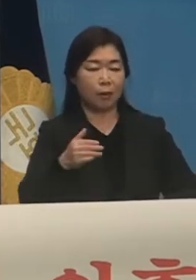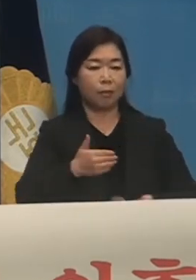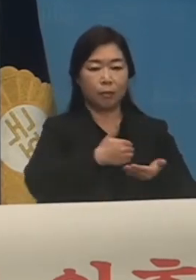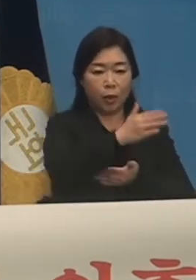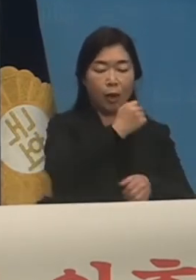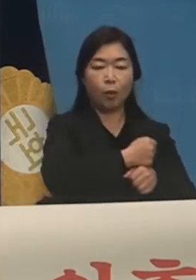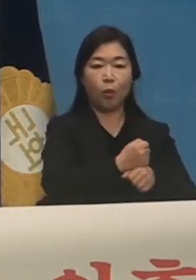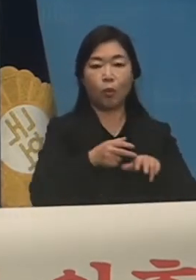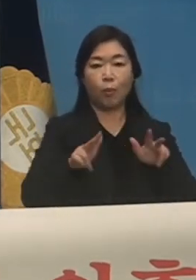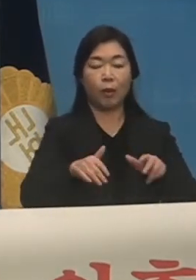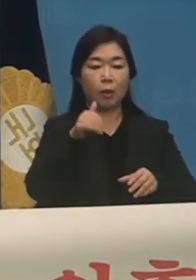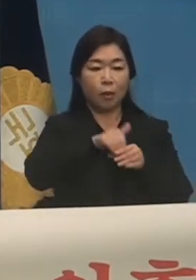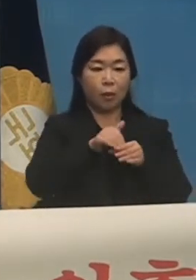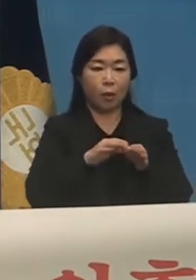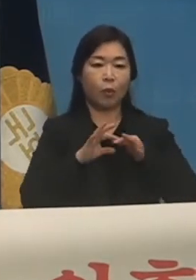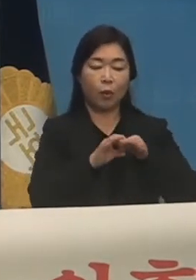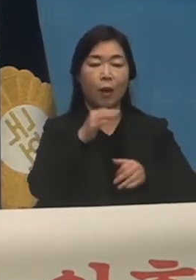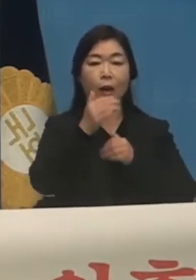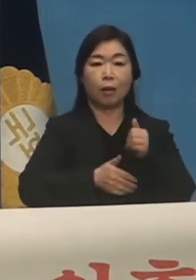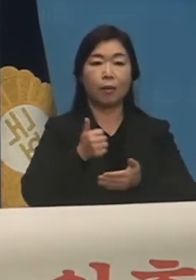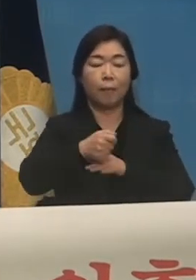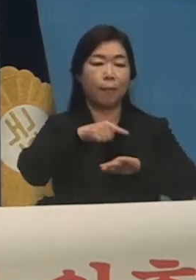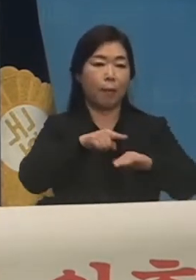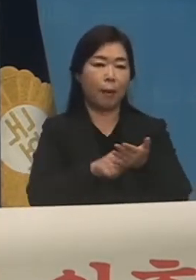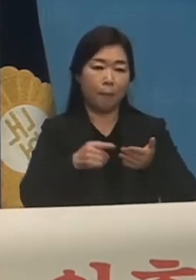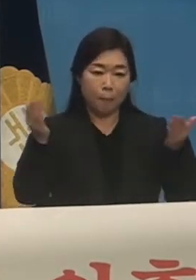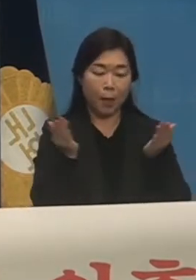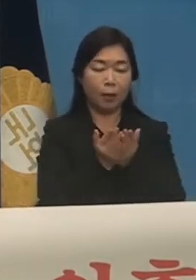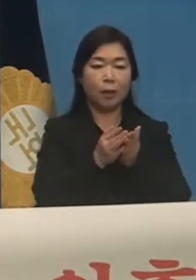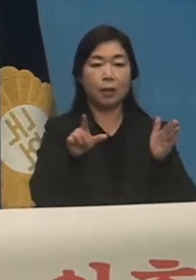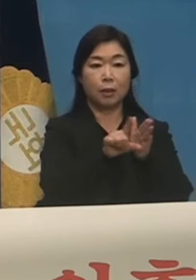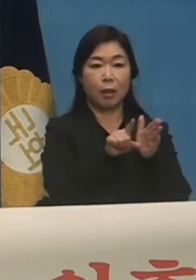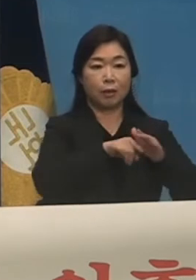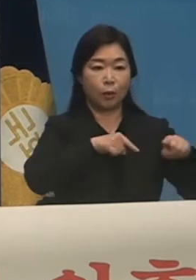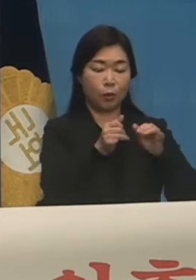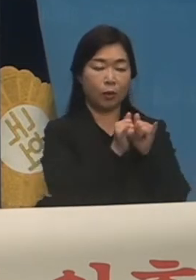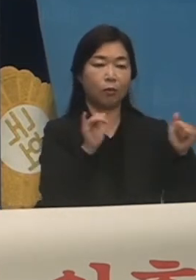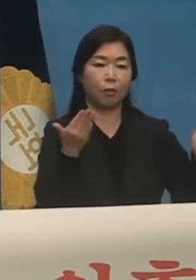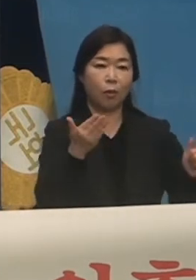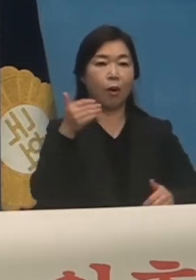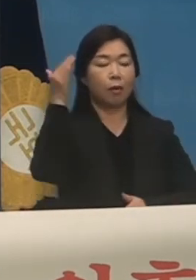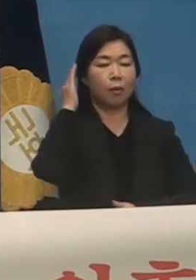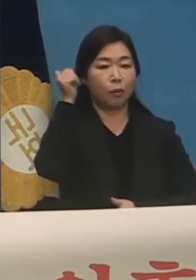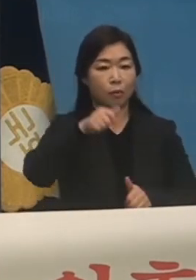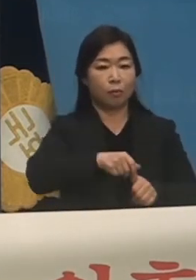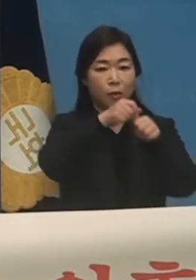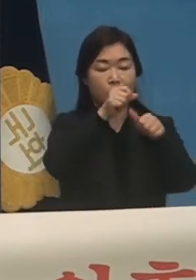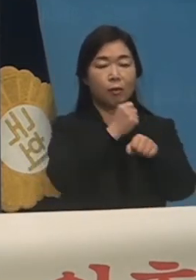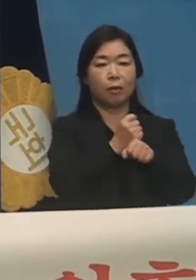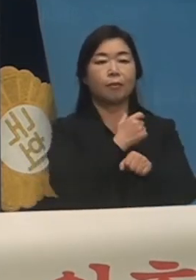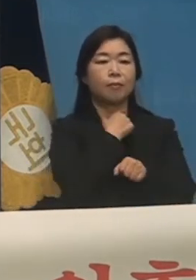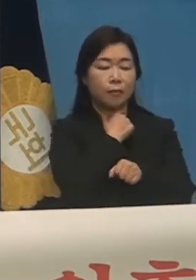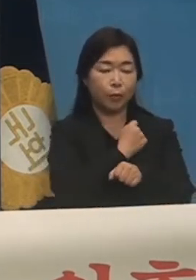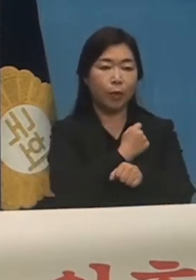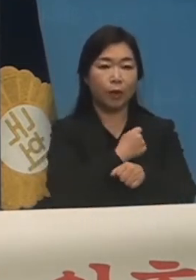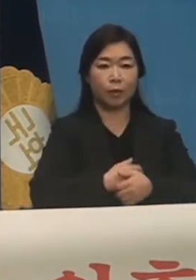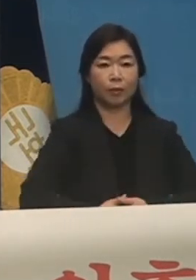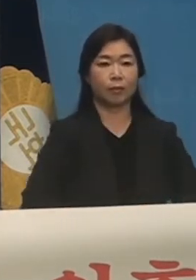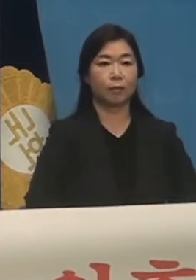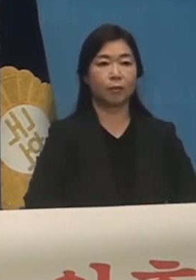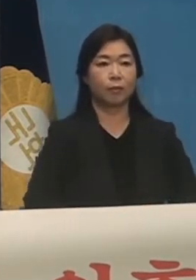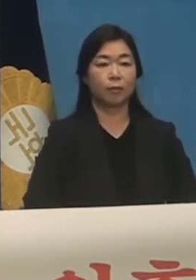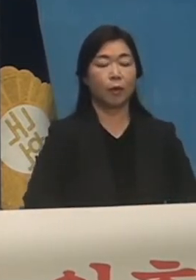배격하며 이번 대선을 통하여 하나님의 마음에 합한 신앙의 지도자가 대통령으로 세워지기를 간절히